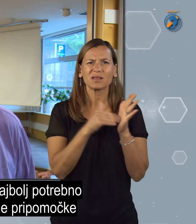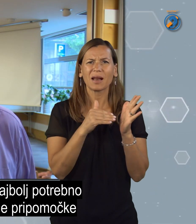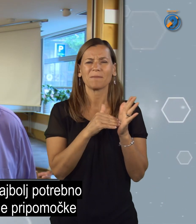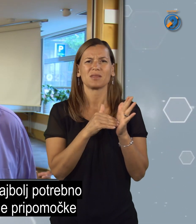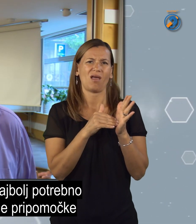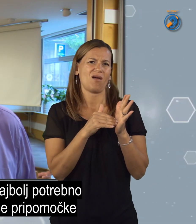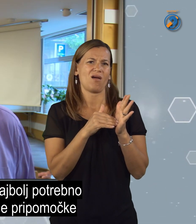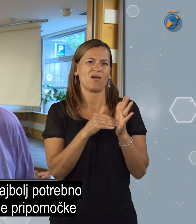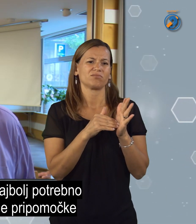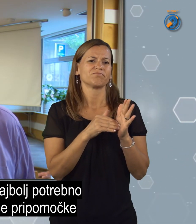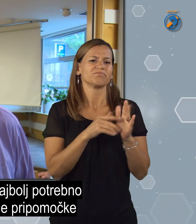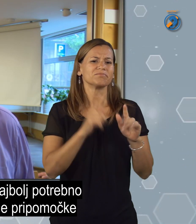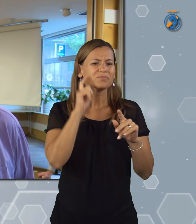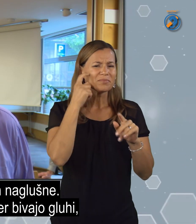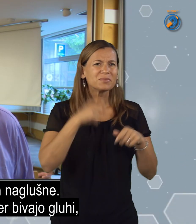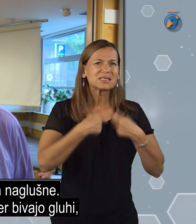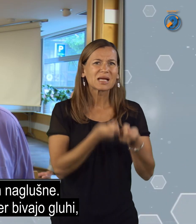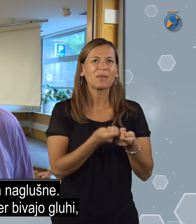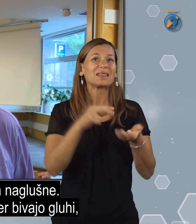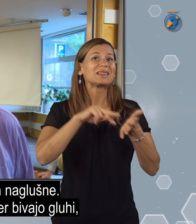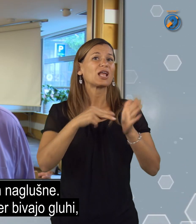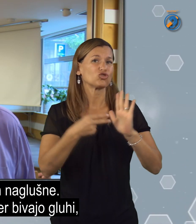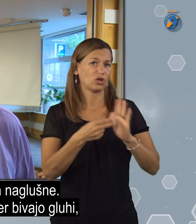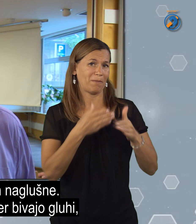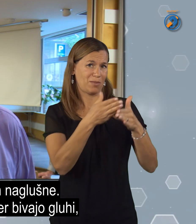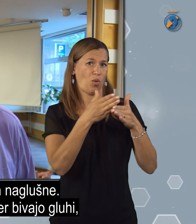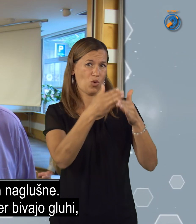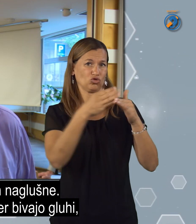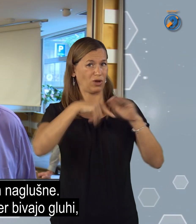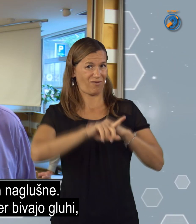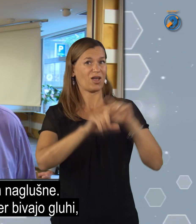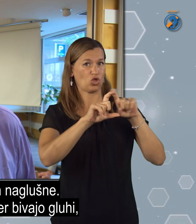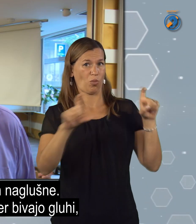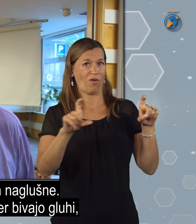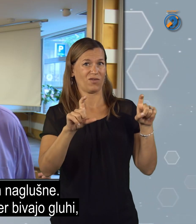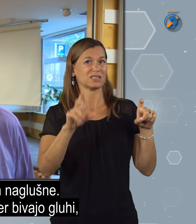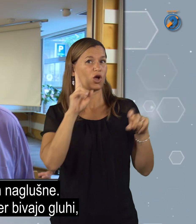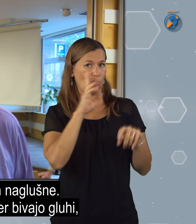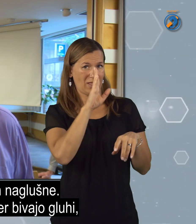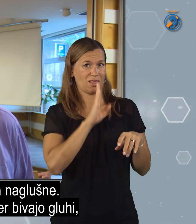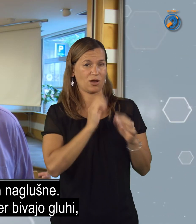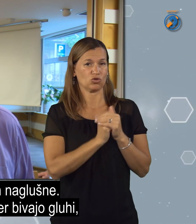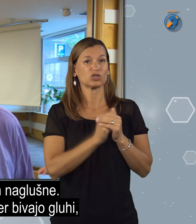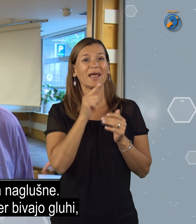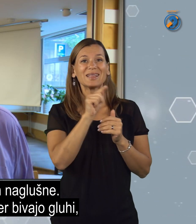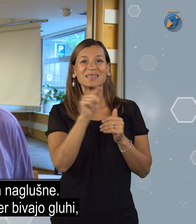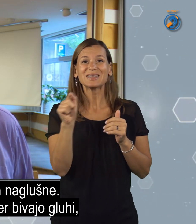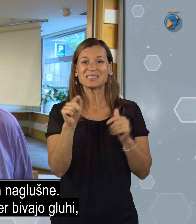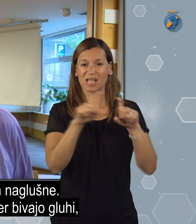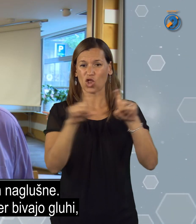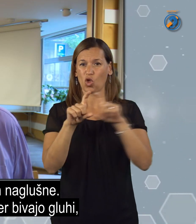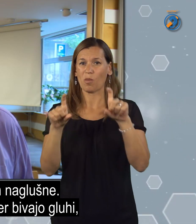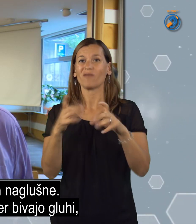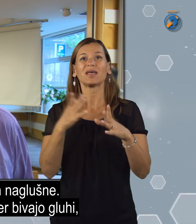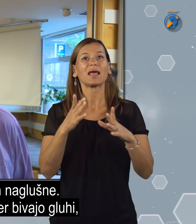vnesti tehnične pripomočke za gluhe in naglušne v domove in pa v tistih domovih, kjer